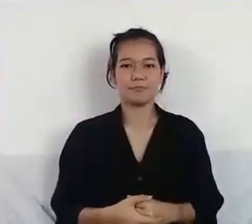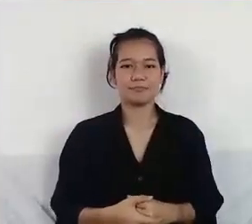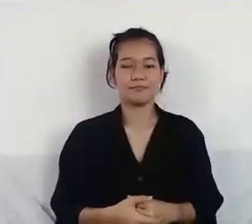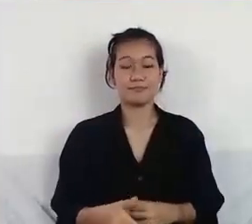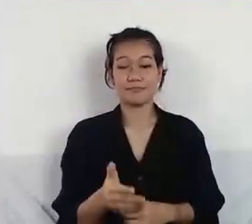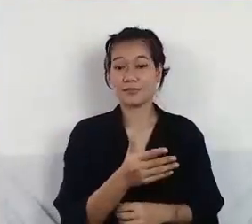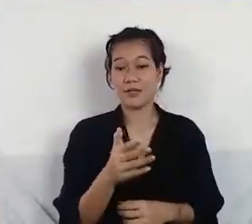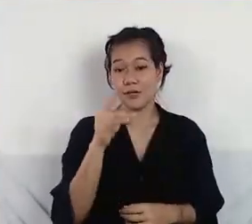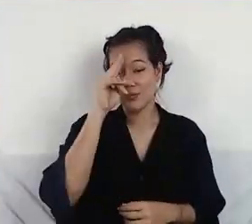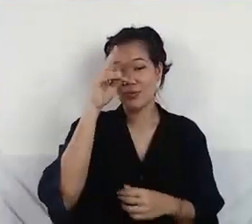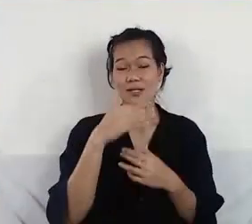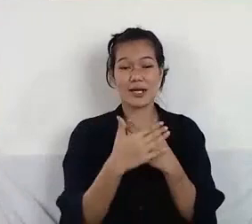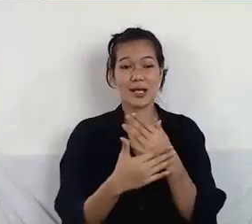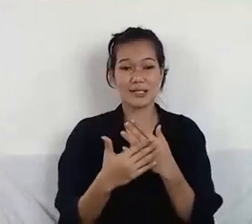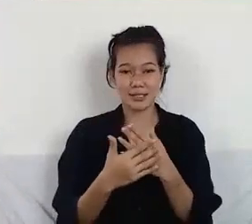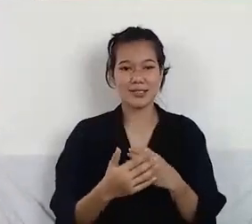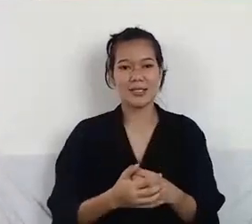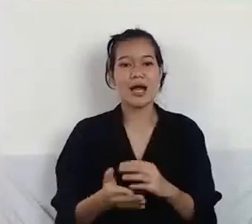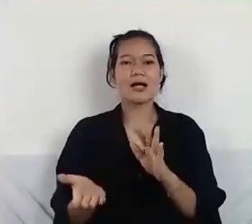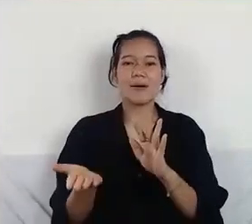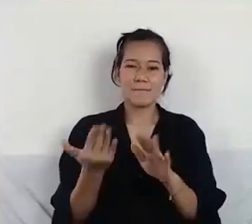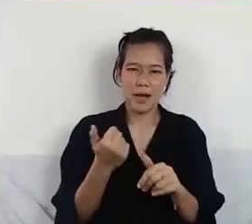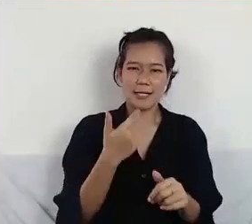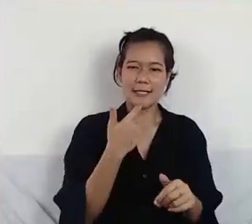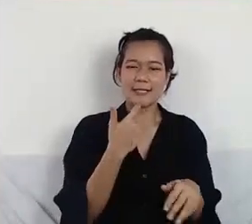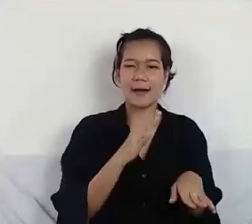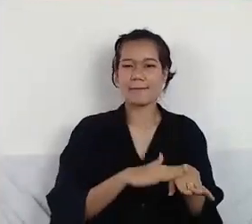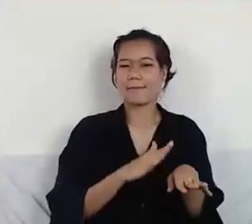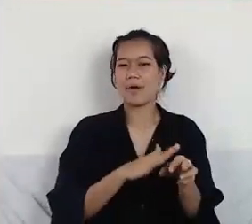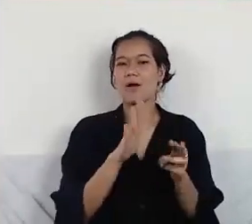Saudaraku yang dikasihi oleh Tuhan Yesus Kristus, kembali kepada budaya Mapalus.